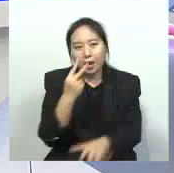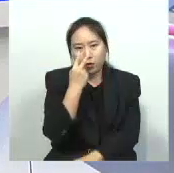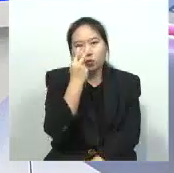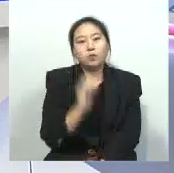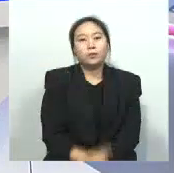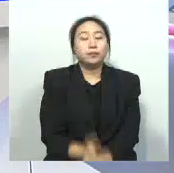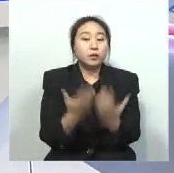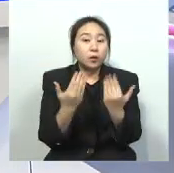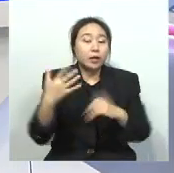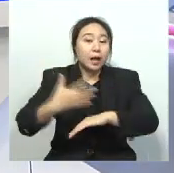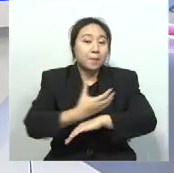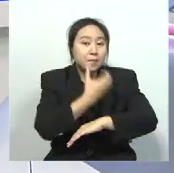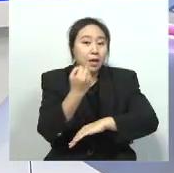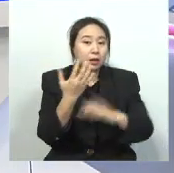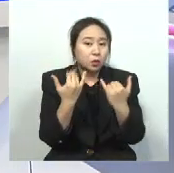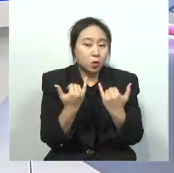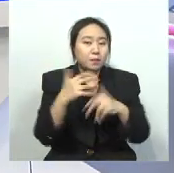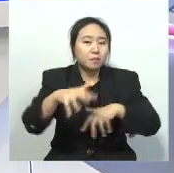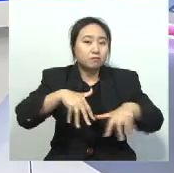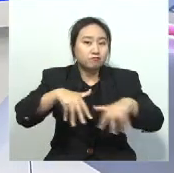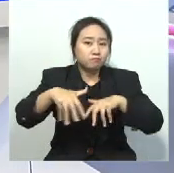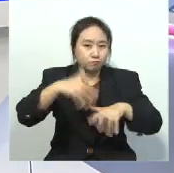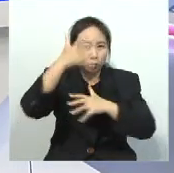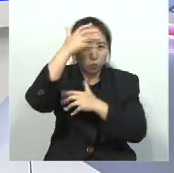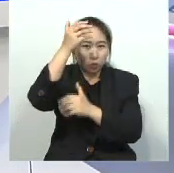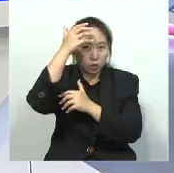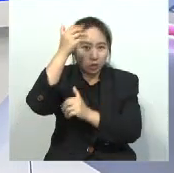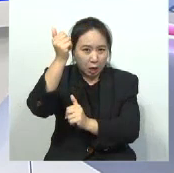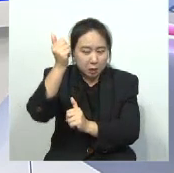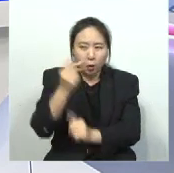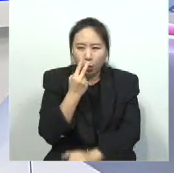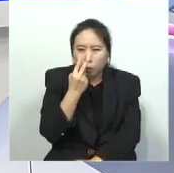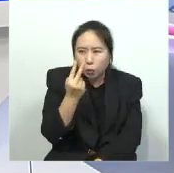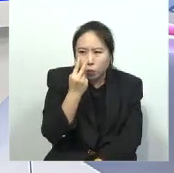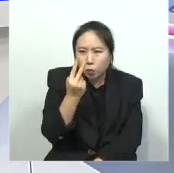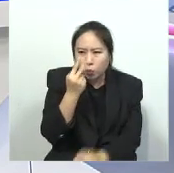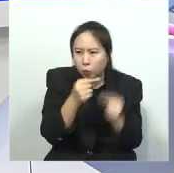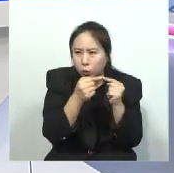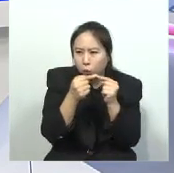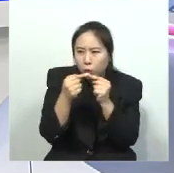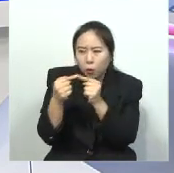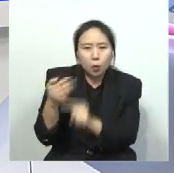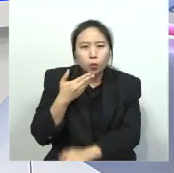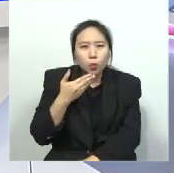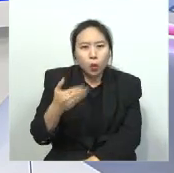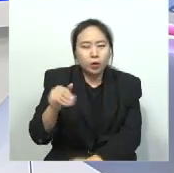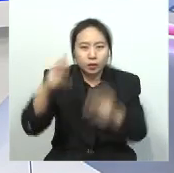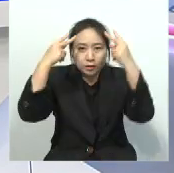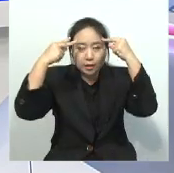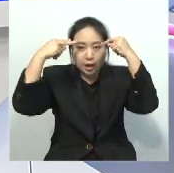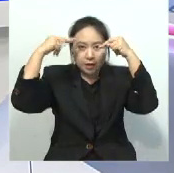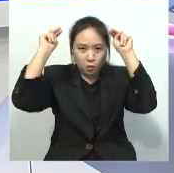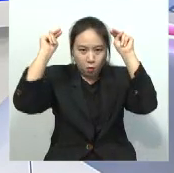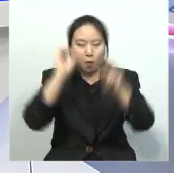สำหรับในเรื่องของประเด็นทางการเมืองขณะนี้ก็ถือว่าเป็นเรื่องที่ประชาชนเนี่ยให้ความสนใจแล้วก็ติดตามกันอย่างต่อเนื่องเลยซึ่งท่านนายกรัฐมนตรี